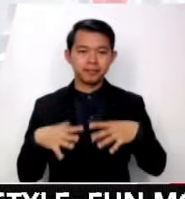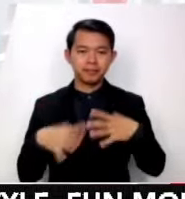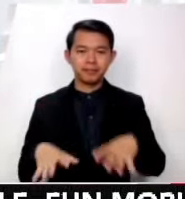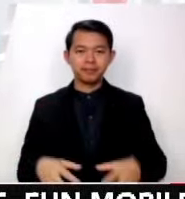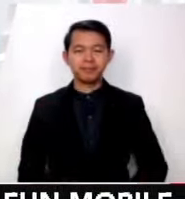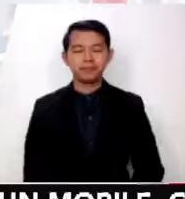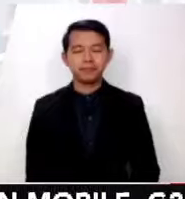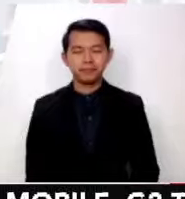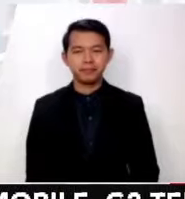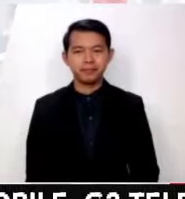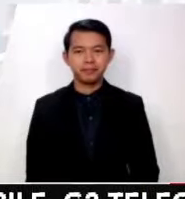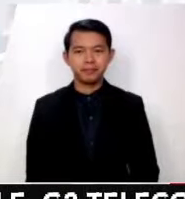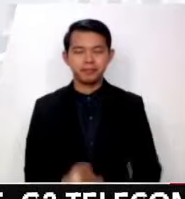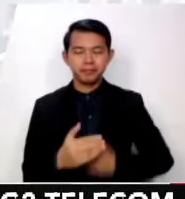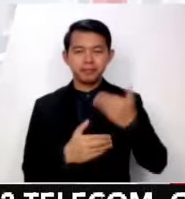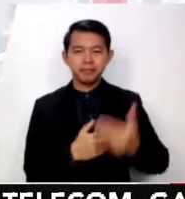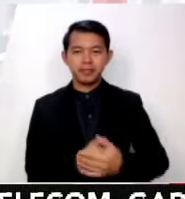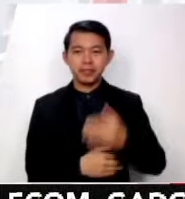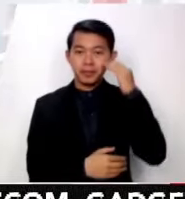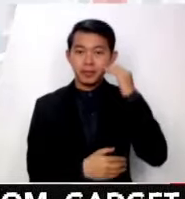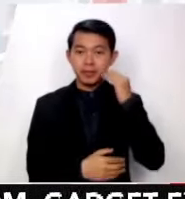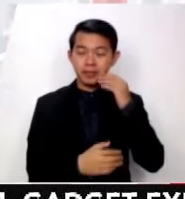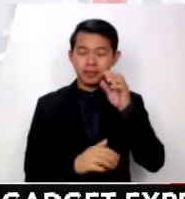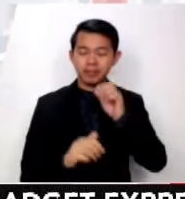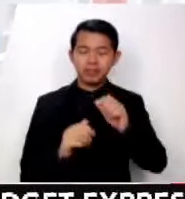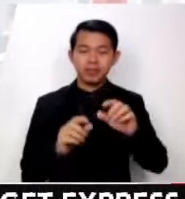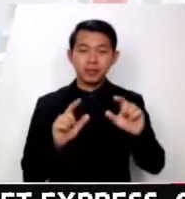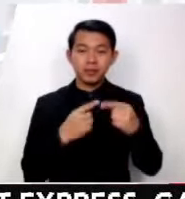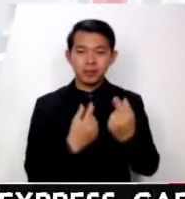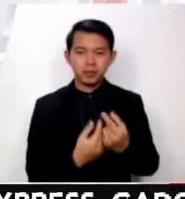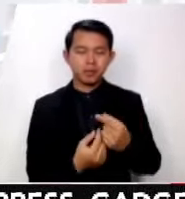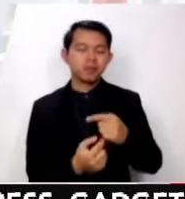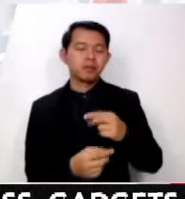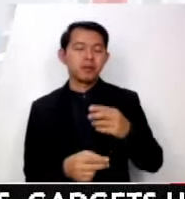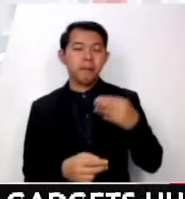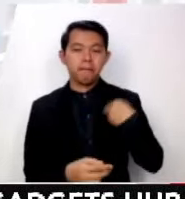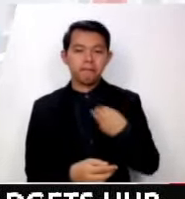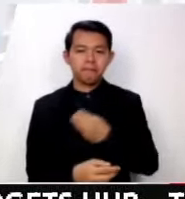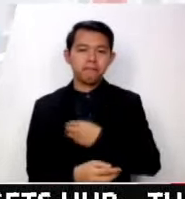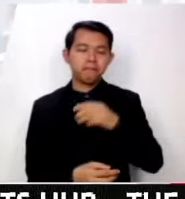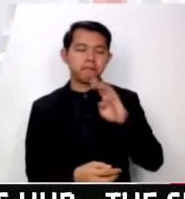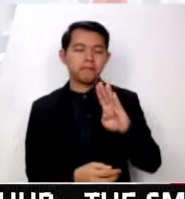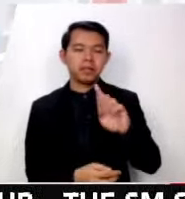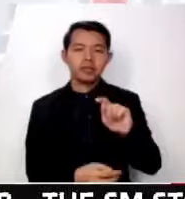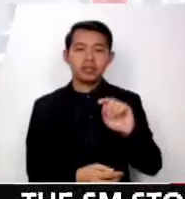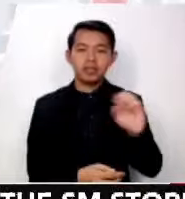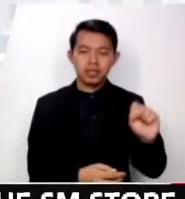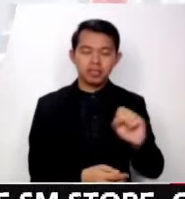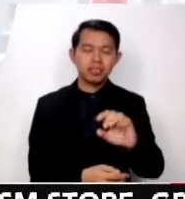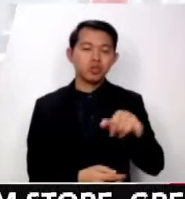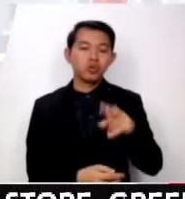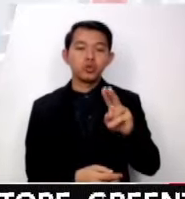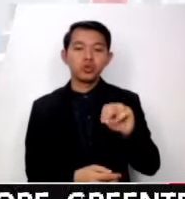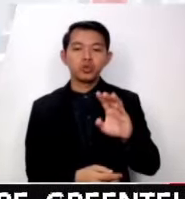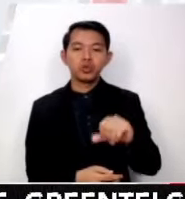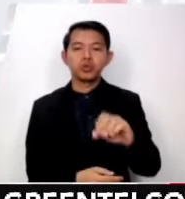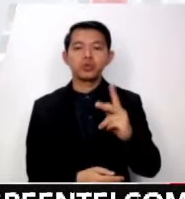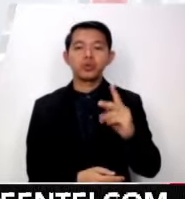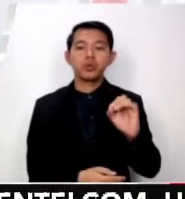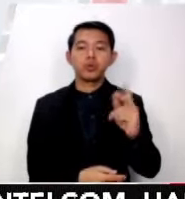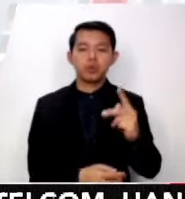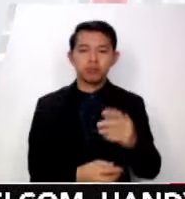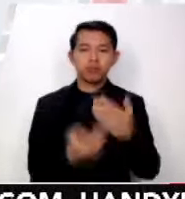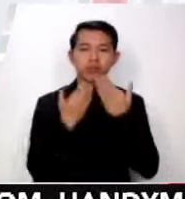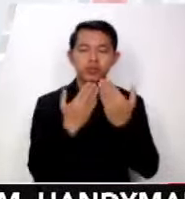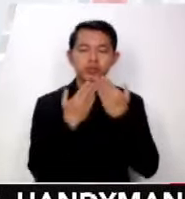Jungkook ng BTS, nagpasalamat sa ARMY na nagpaabot ng pagbati sa kanyang birthday.